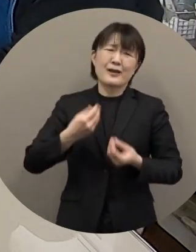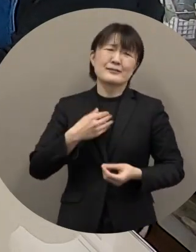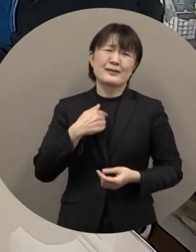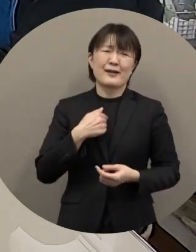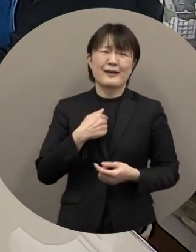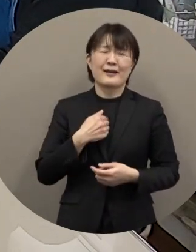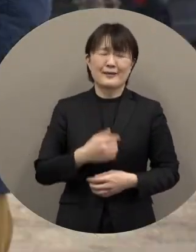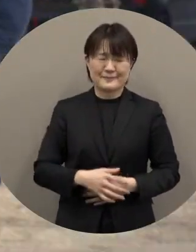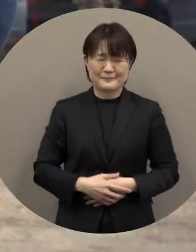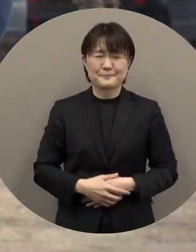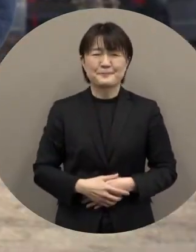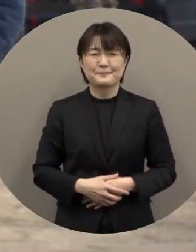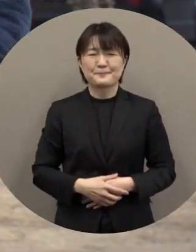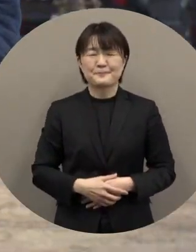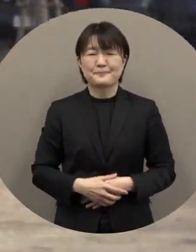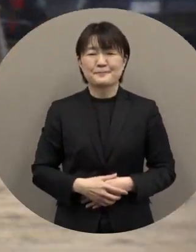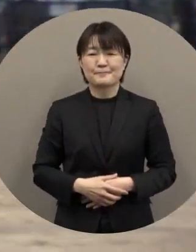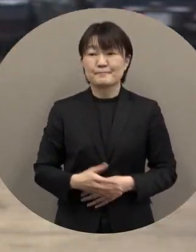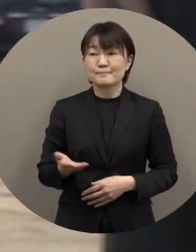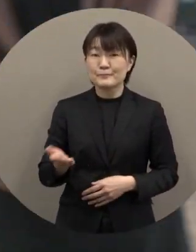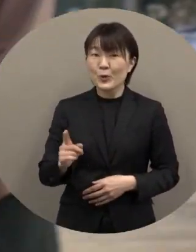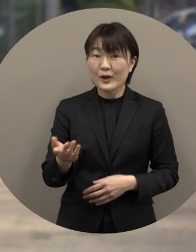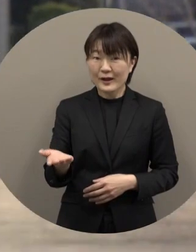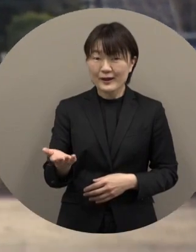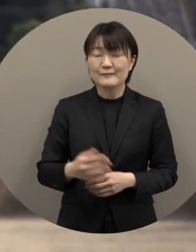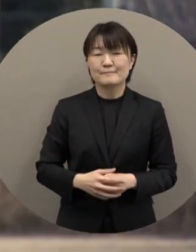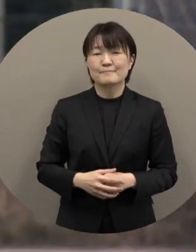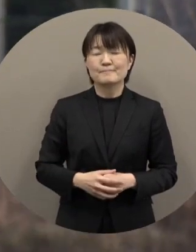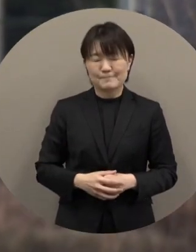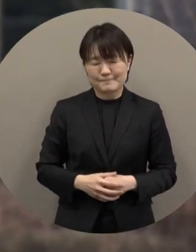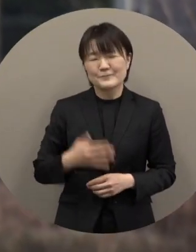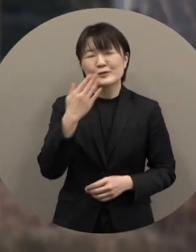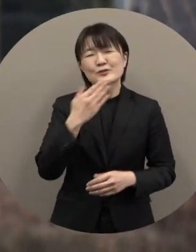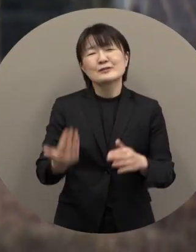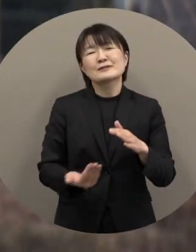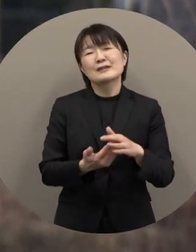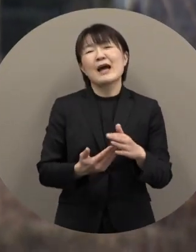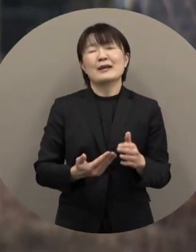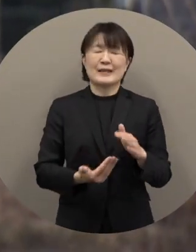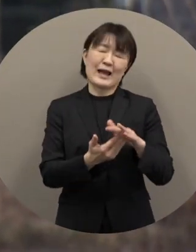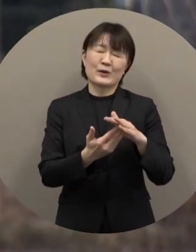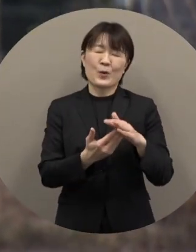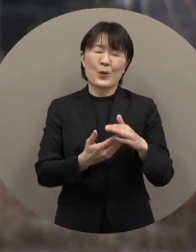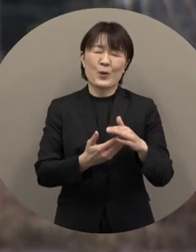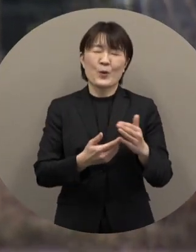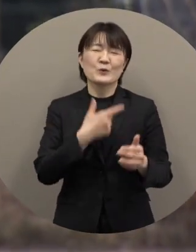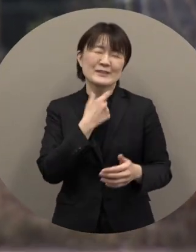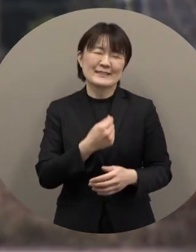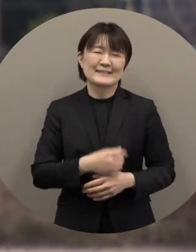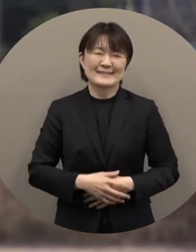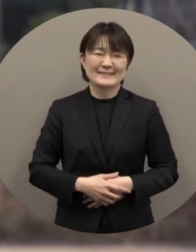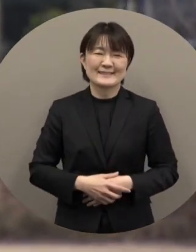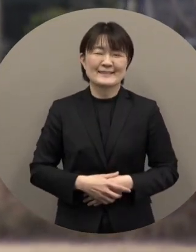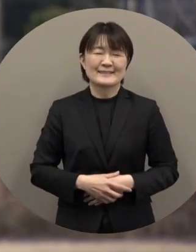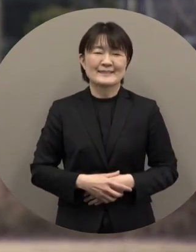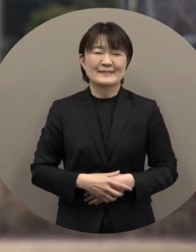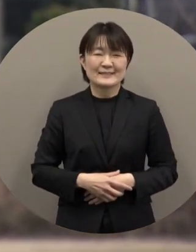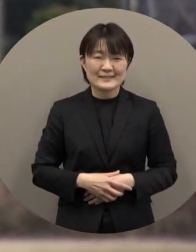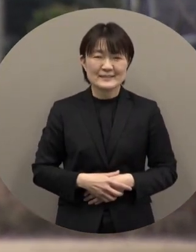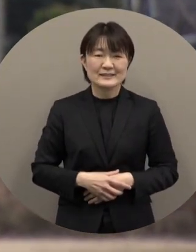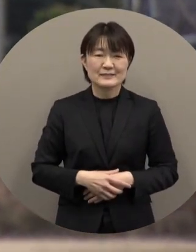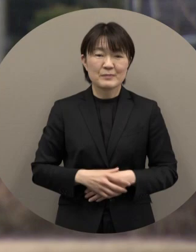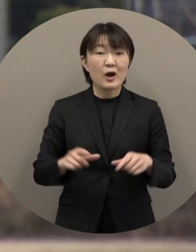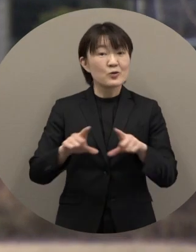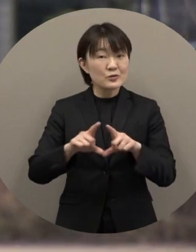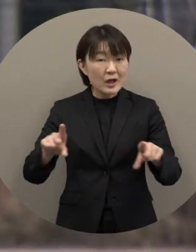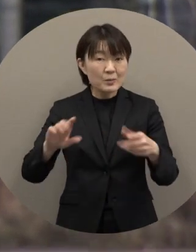比べしたかったです ね、 ね、う ん、ゆかちゃんは。 いや本当スイーツ大好きなんで、もう最高の一日でしたね、本当に。街にロケしててもね、